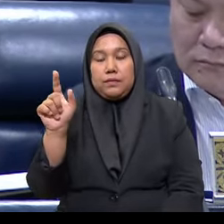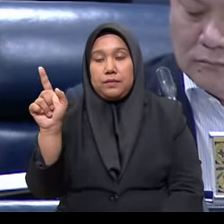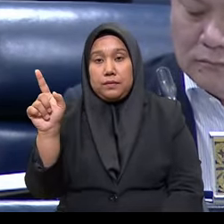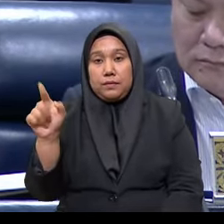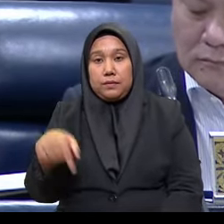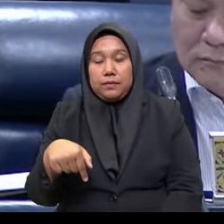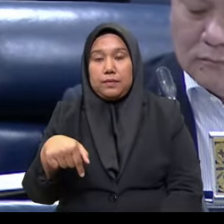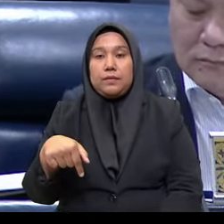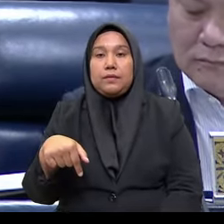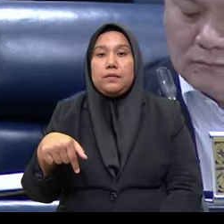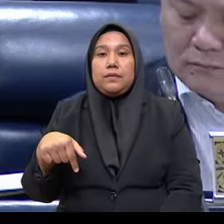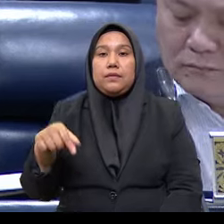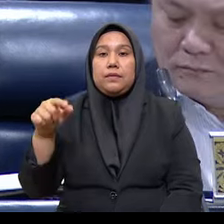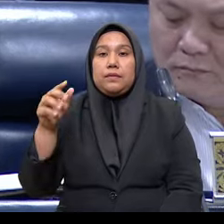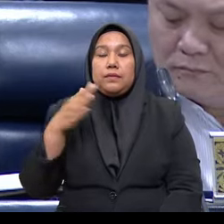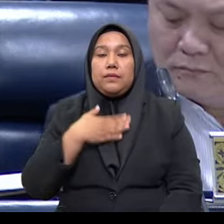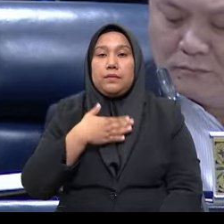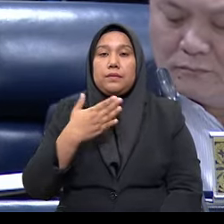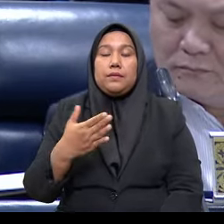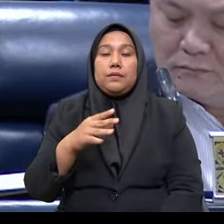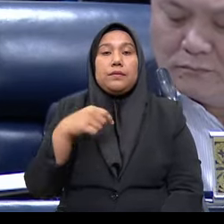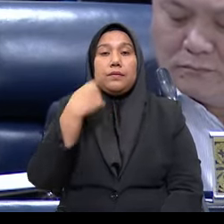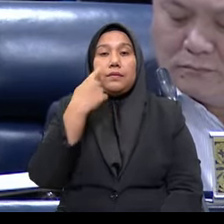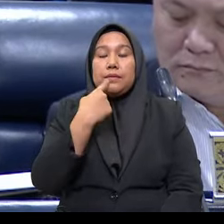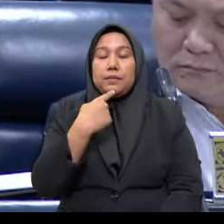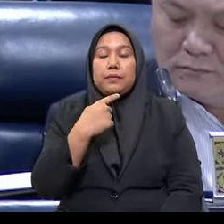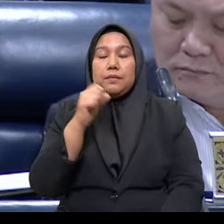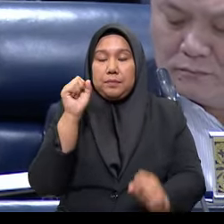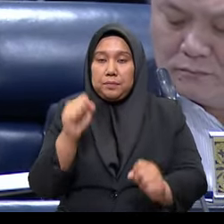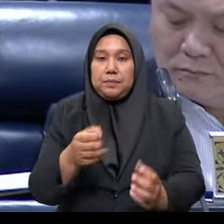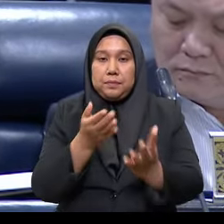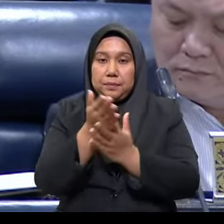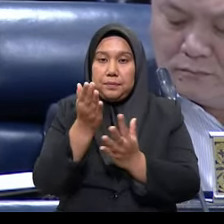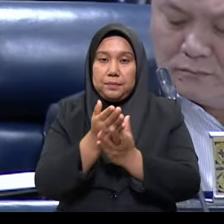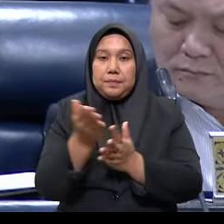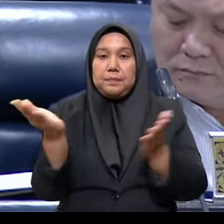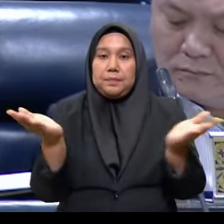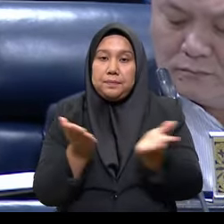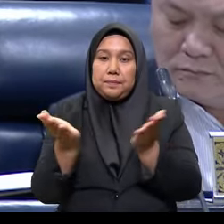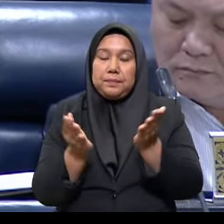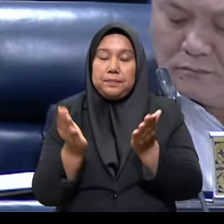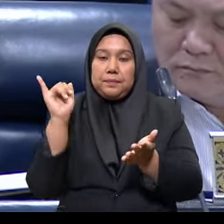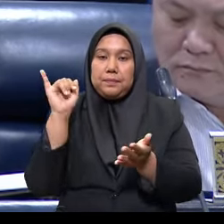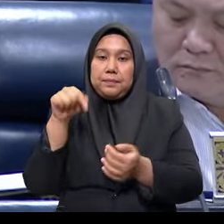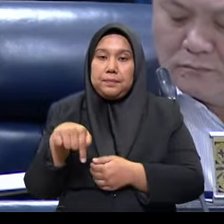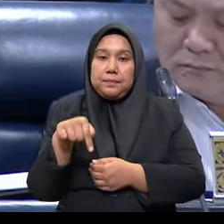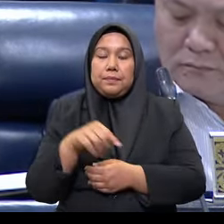www.u-library.gov.my. Jadi sesiapa di mana-mana juga boleh akses kepada perkhidmatan ini. Terima kasih.